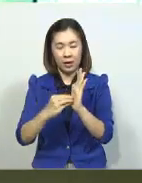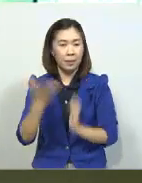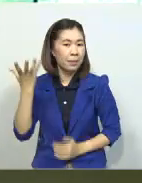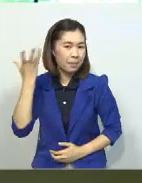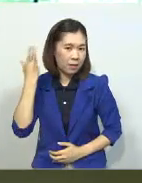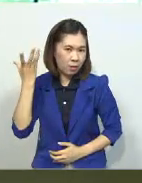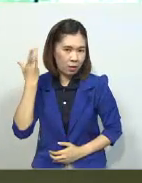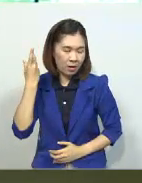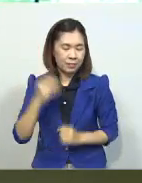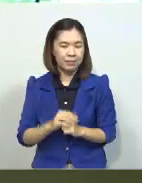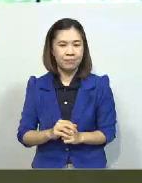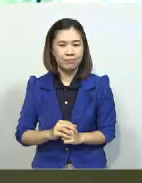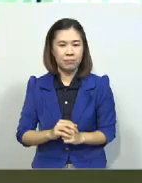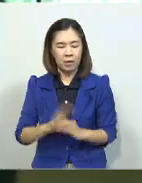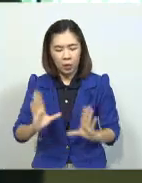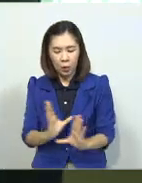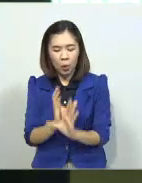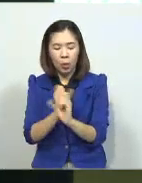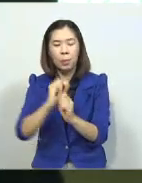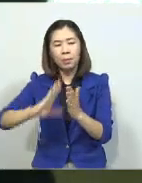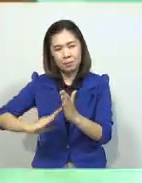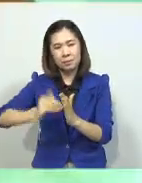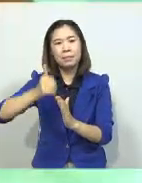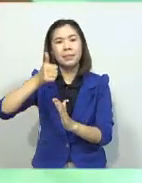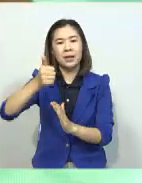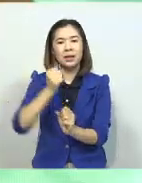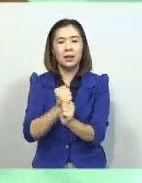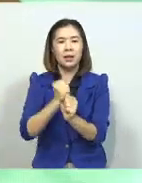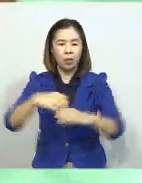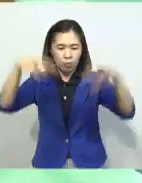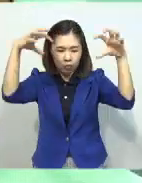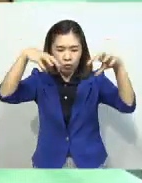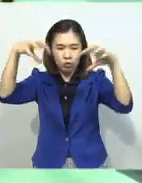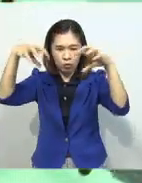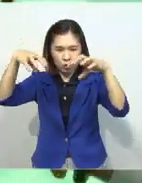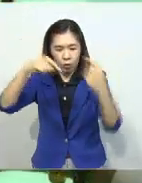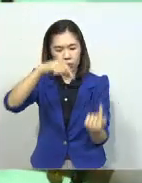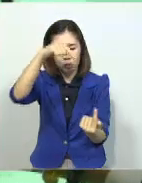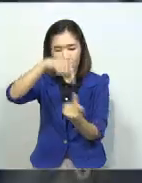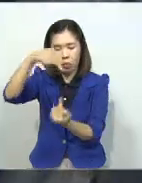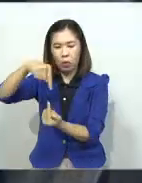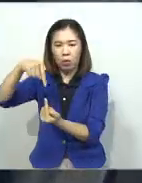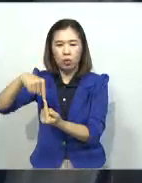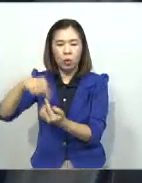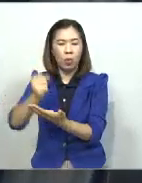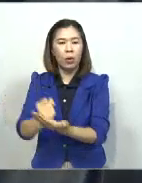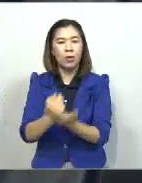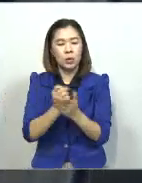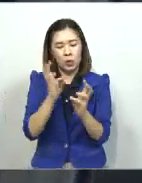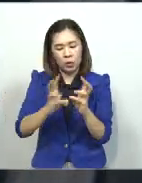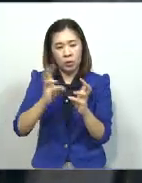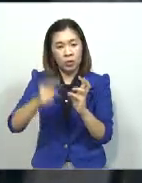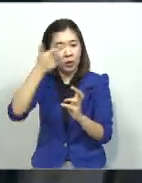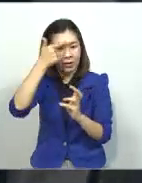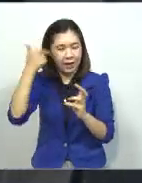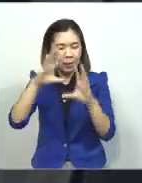านนี้ผลการปฏิบัติออกมาประสบความสำเร็จดีค่ะมีฝนตกลงมาตามพื้นที่ที่กำหนดส่งผลให้ค่าฝุ่นละอองขนาดเล็ก